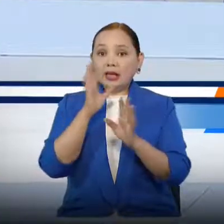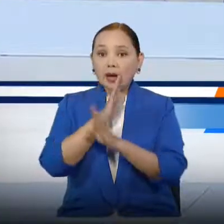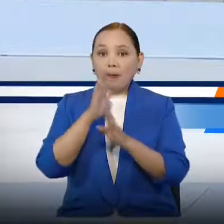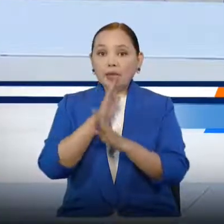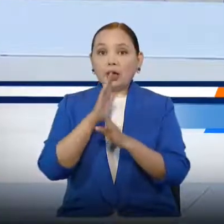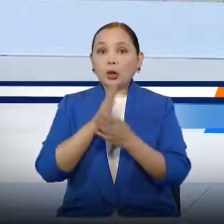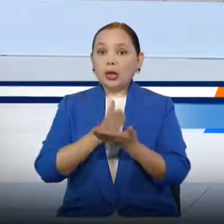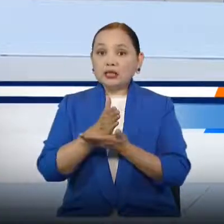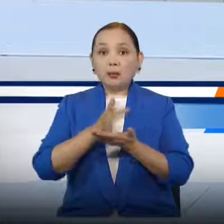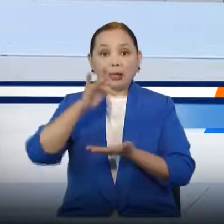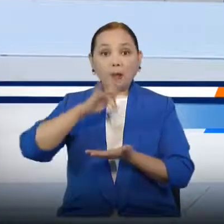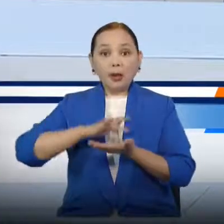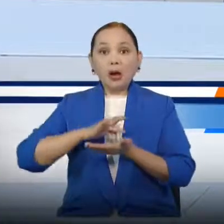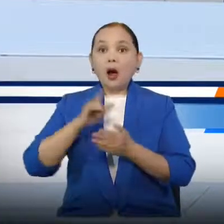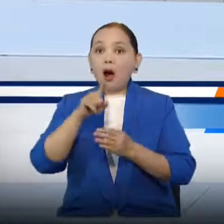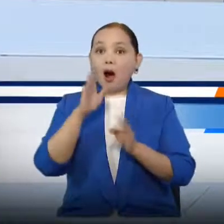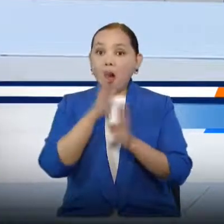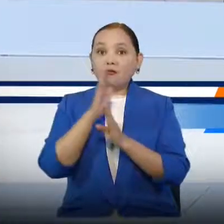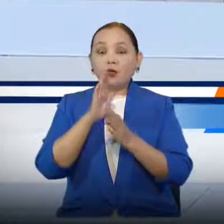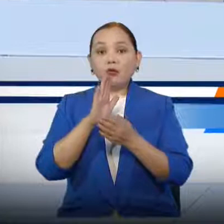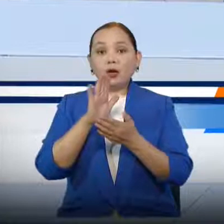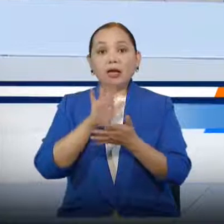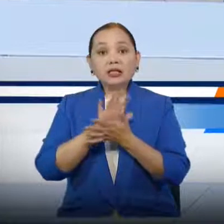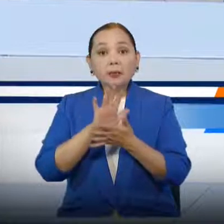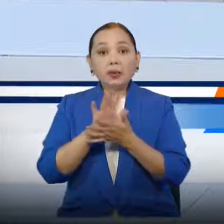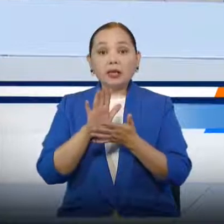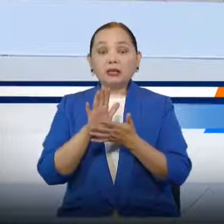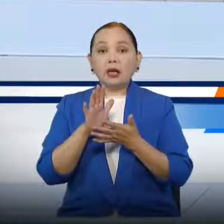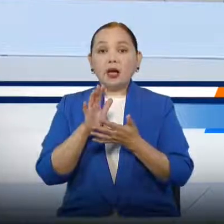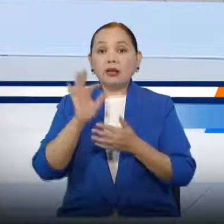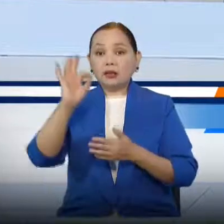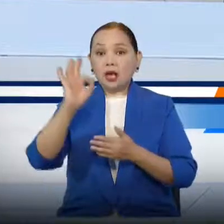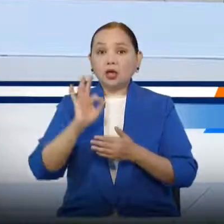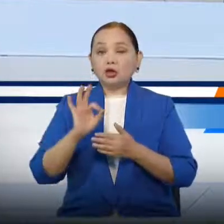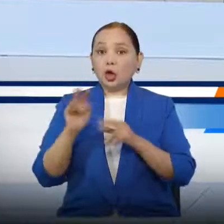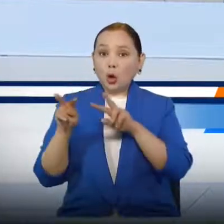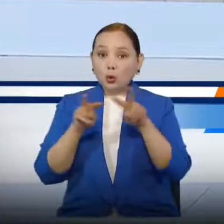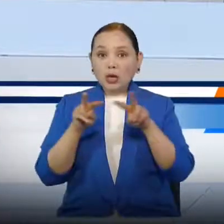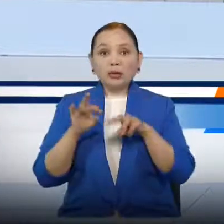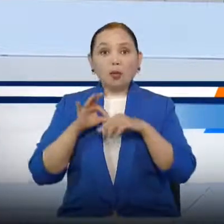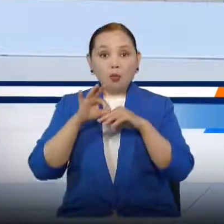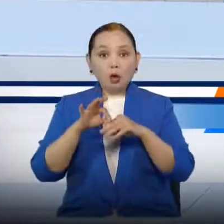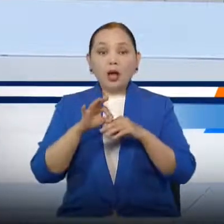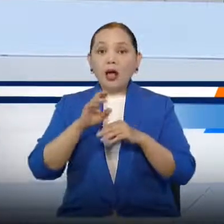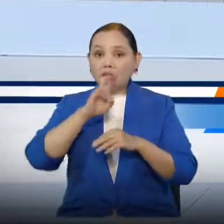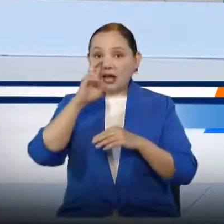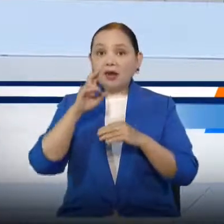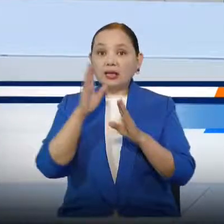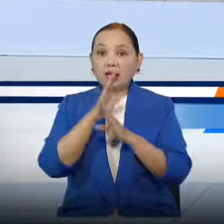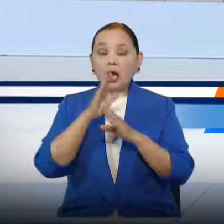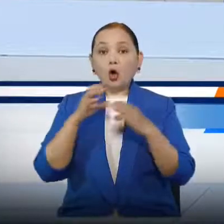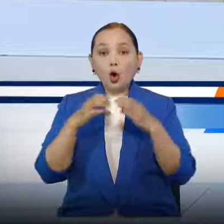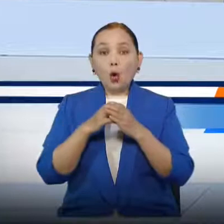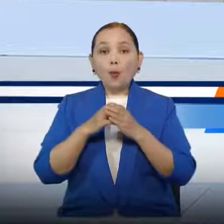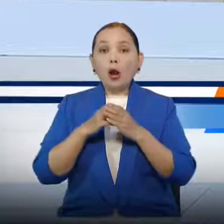Gidrometeorologiya xizmati markazi o'sha havoni tabiiy ifloslanish darajasini kuzatib boradi. Davlat ekologiya qo'mitasi o'sha sanoat